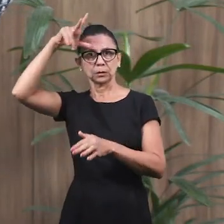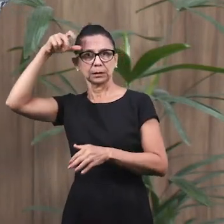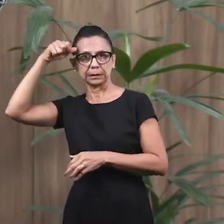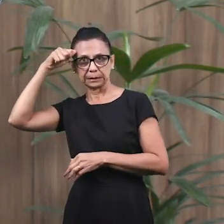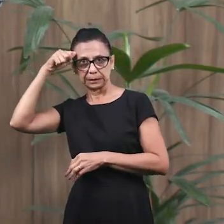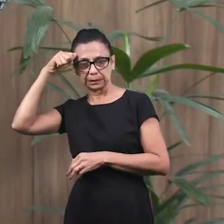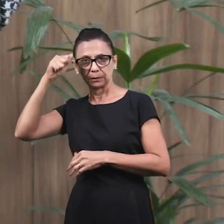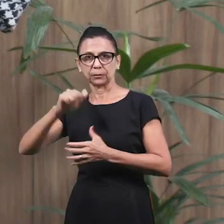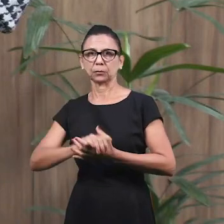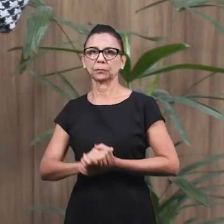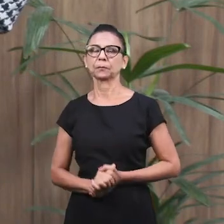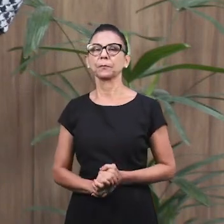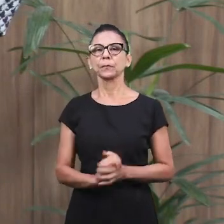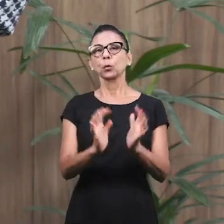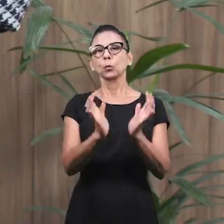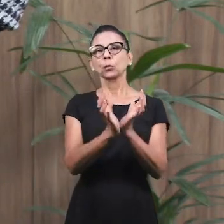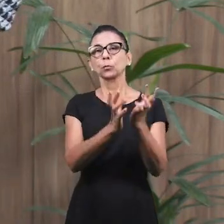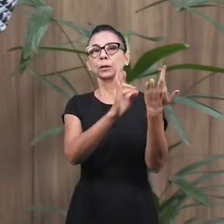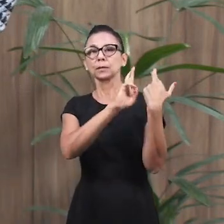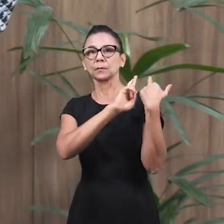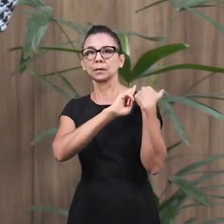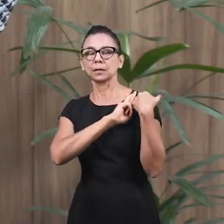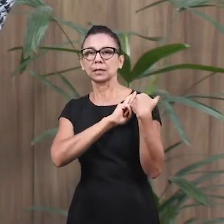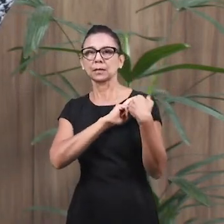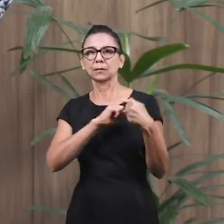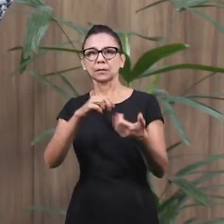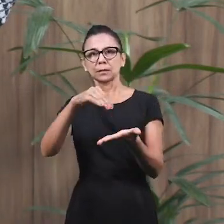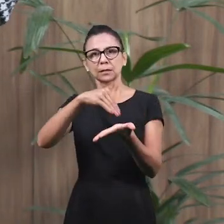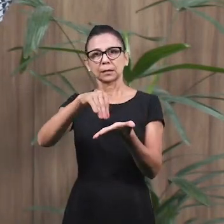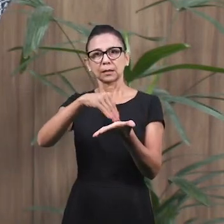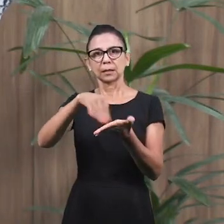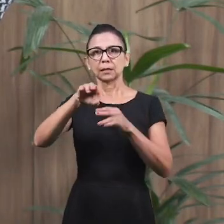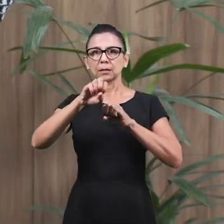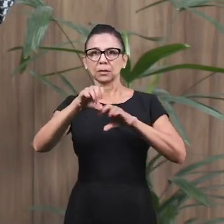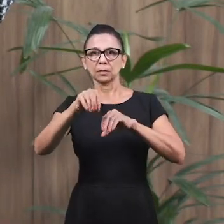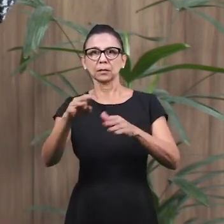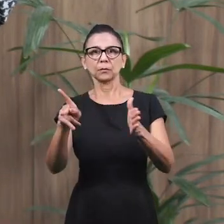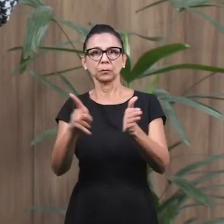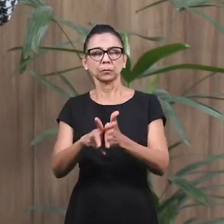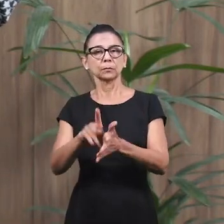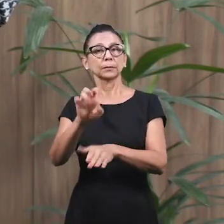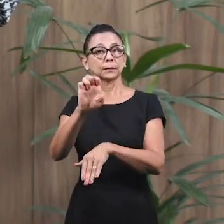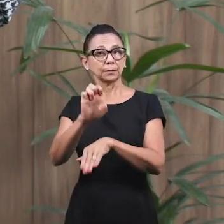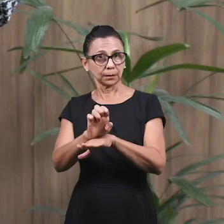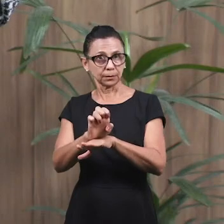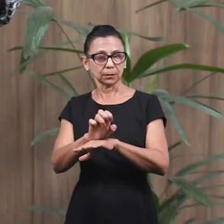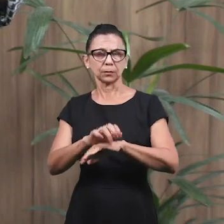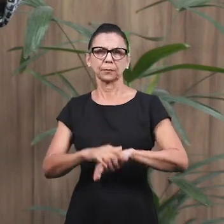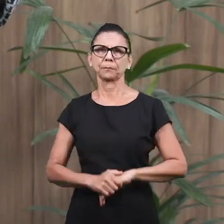Штаты, они отвечают за секретариат обучения штата.